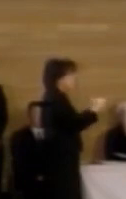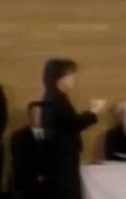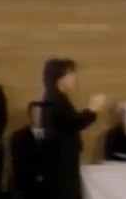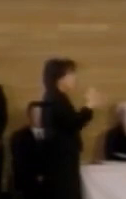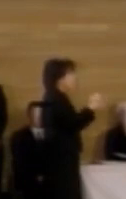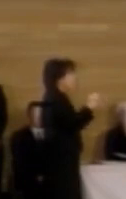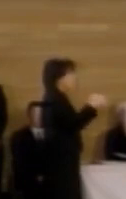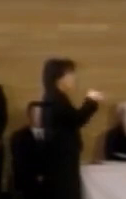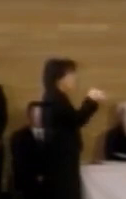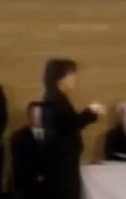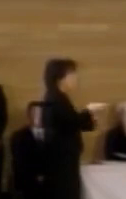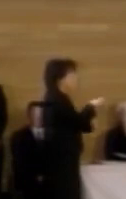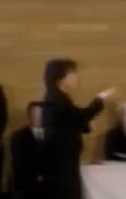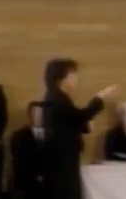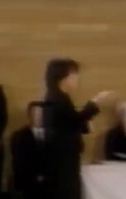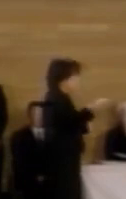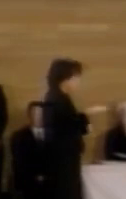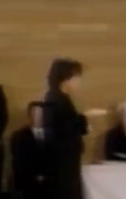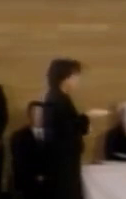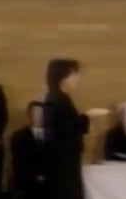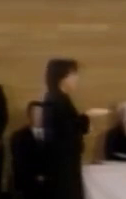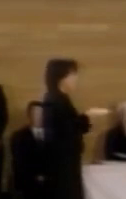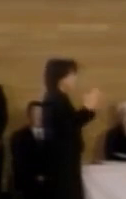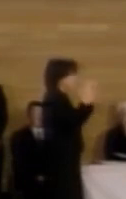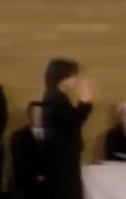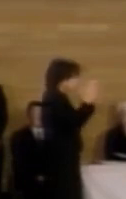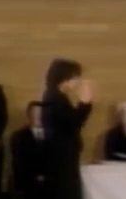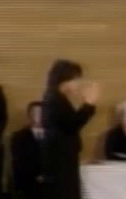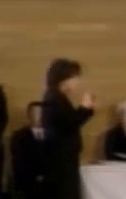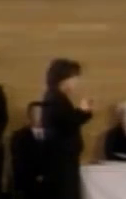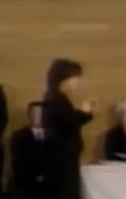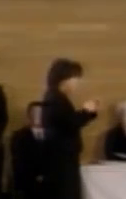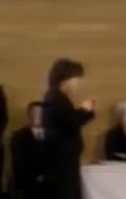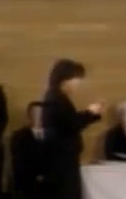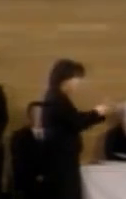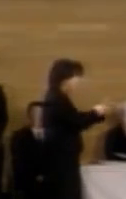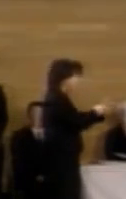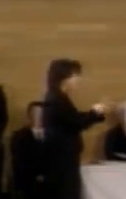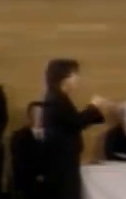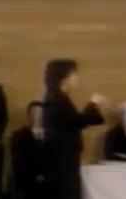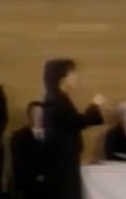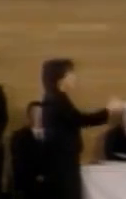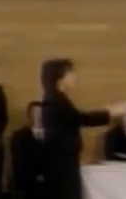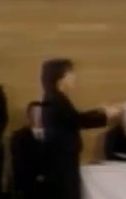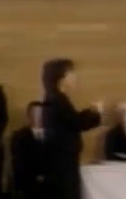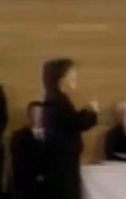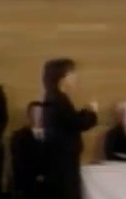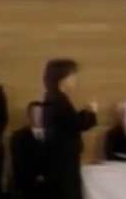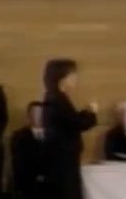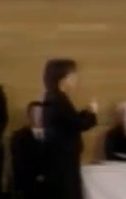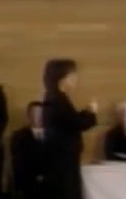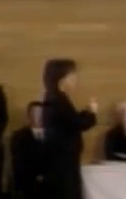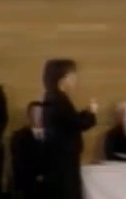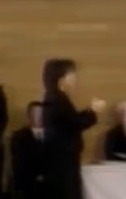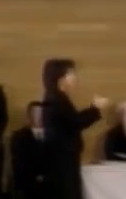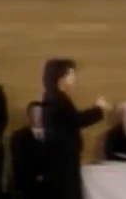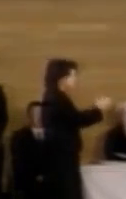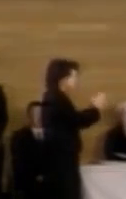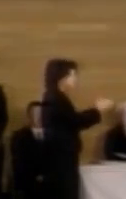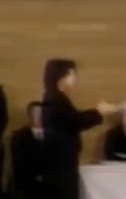関係機関の皆様の絶え間ないご努力とご尽力により、住まいの再建や